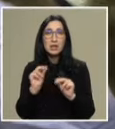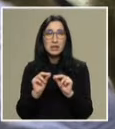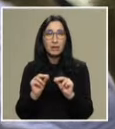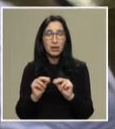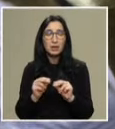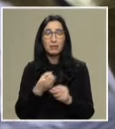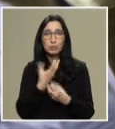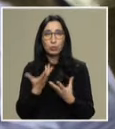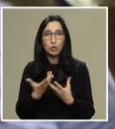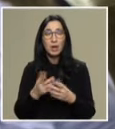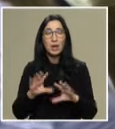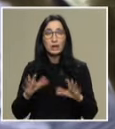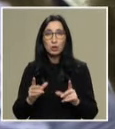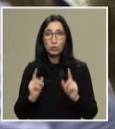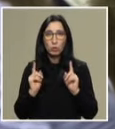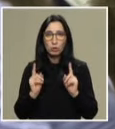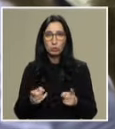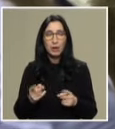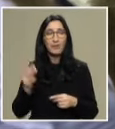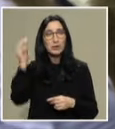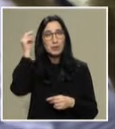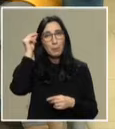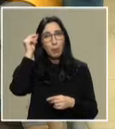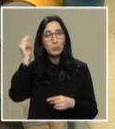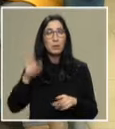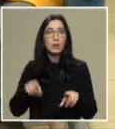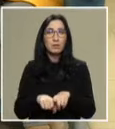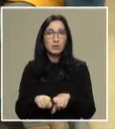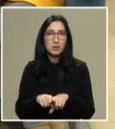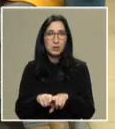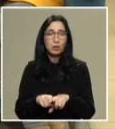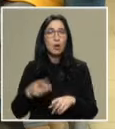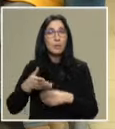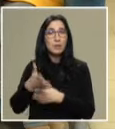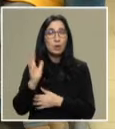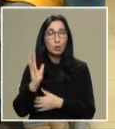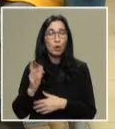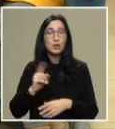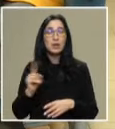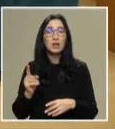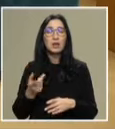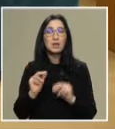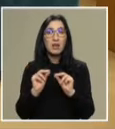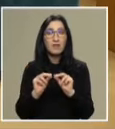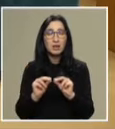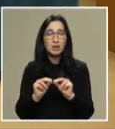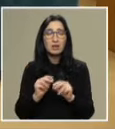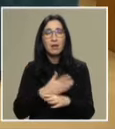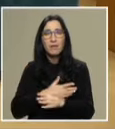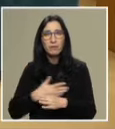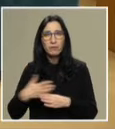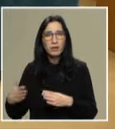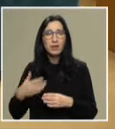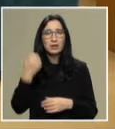случая. Нещото, което трябва да запомним е, че всъщност психолозите и педагогическите съветници винаги са